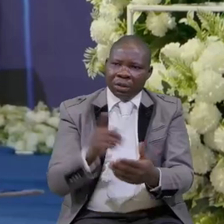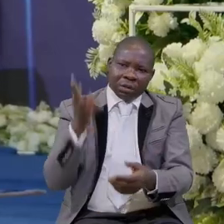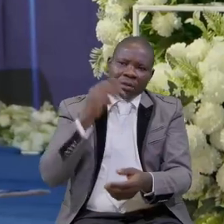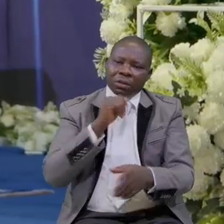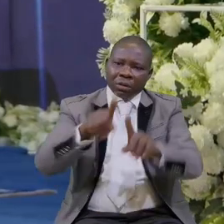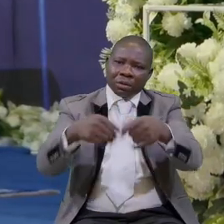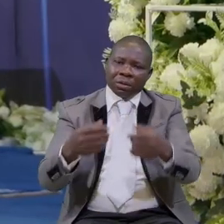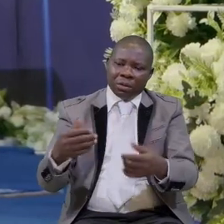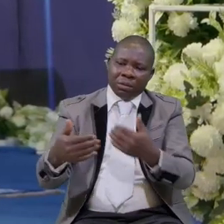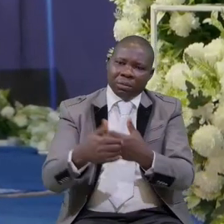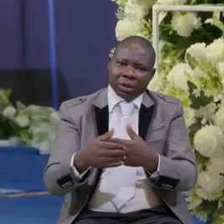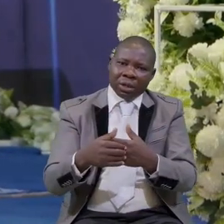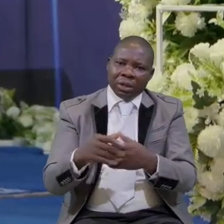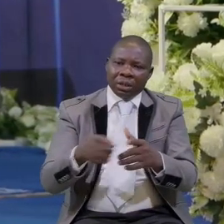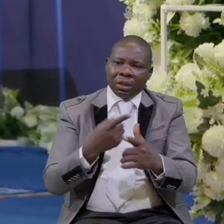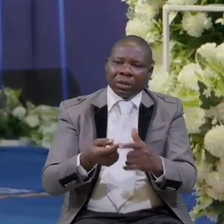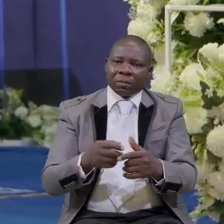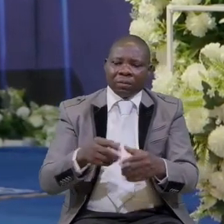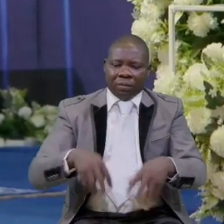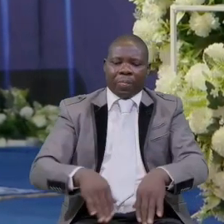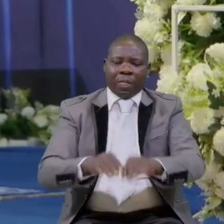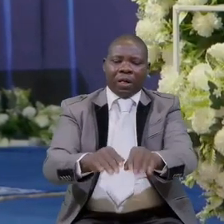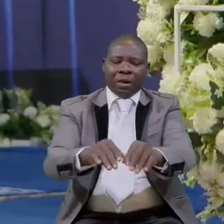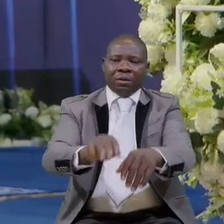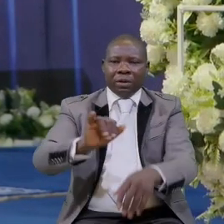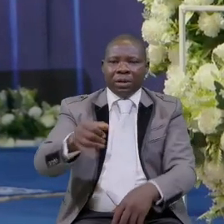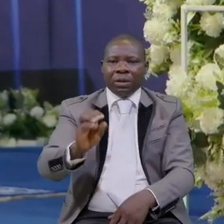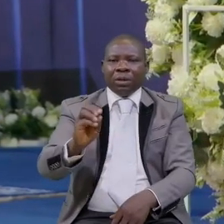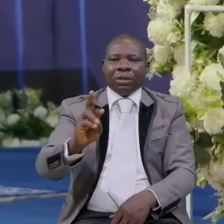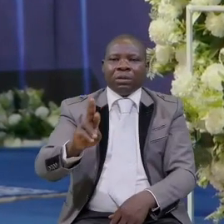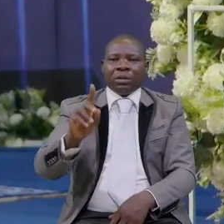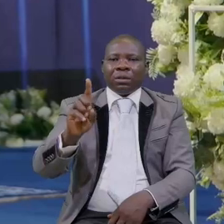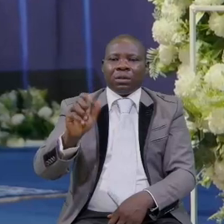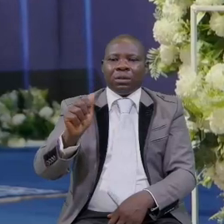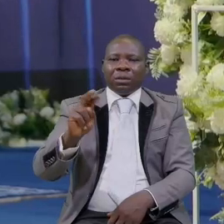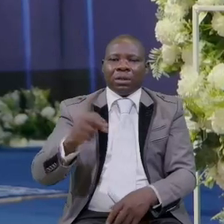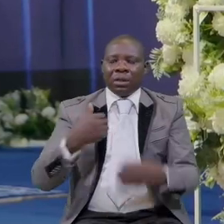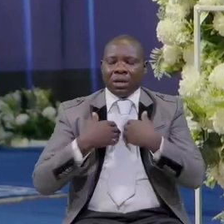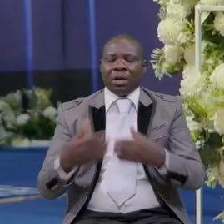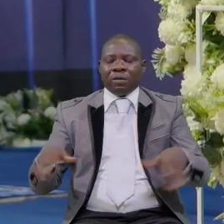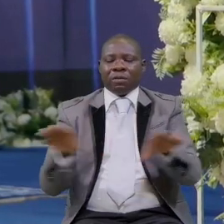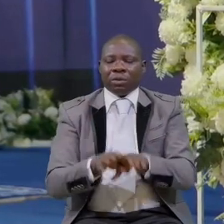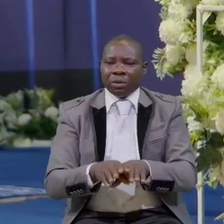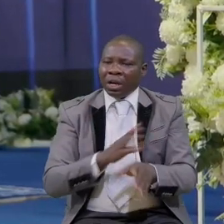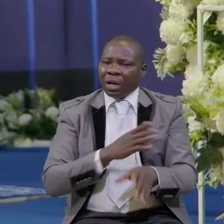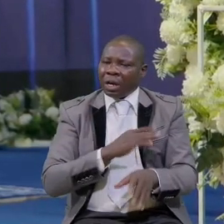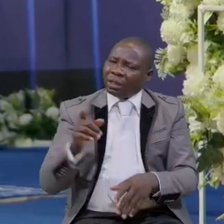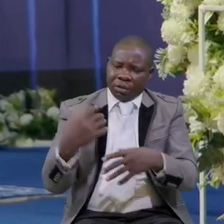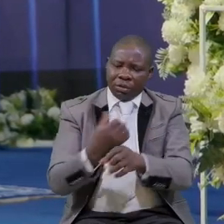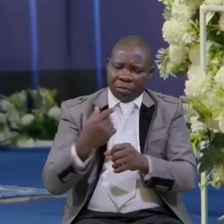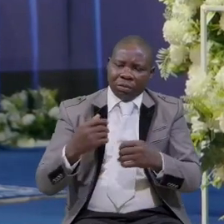retournait et le Jourdain s'était fermé. Et il a pris ce manteau. Il a dit, où est le